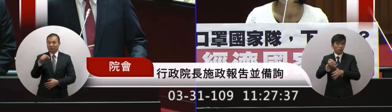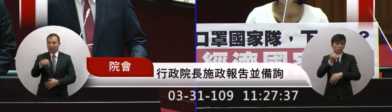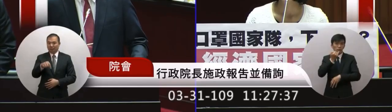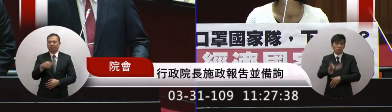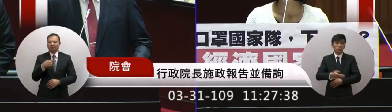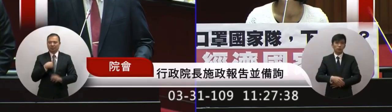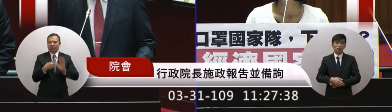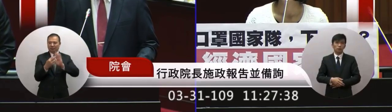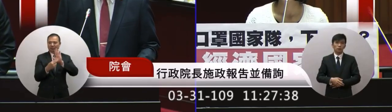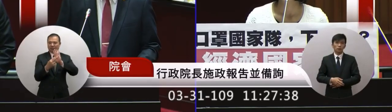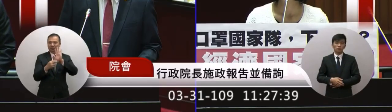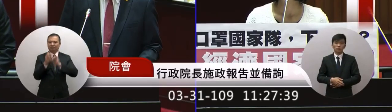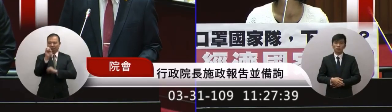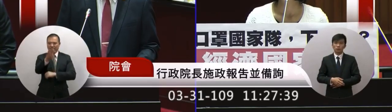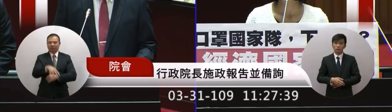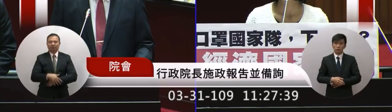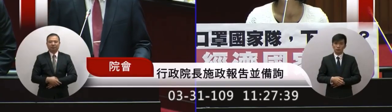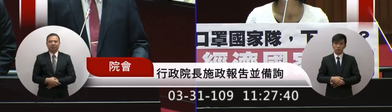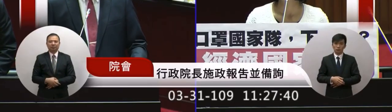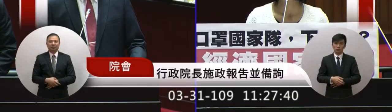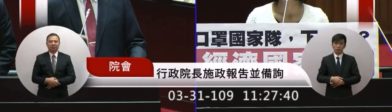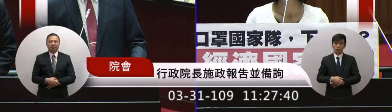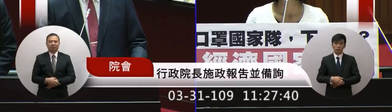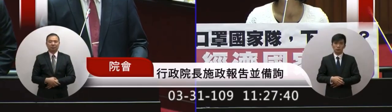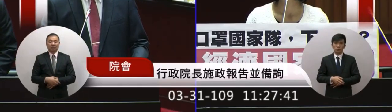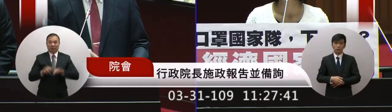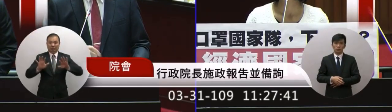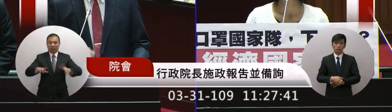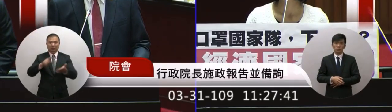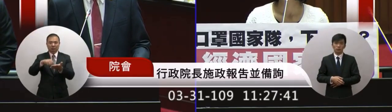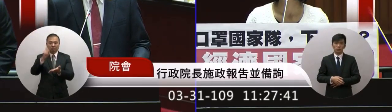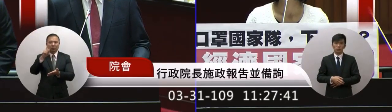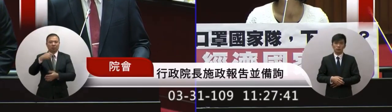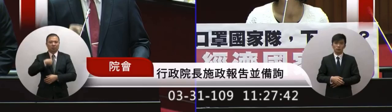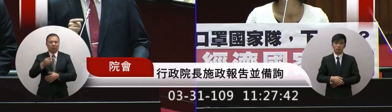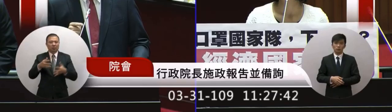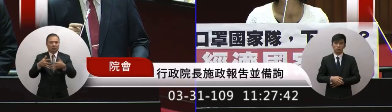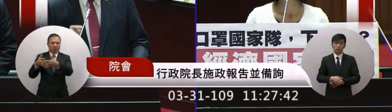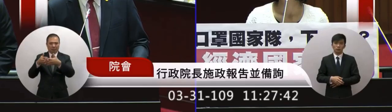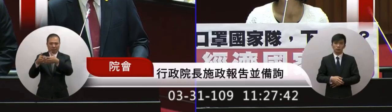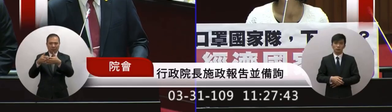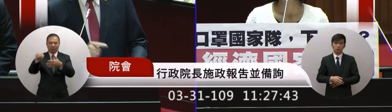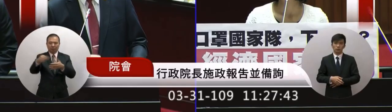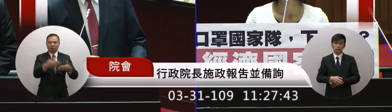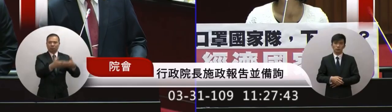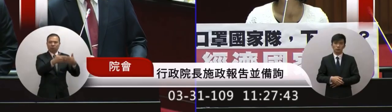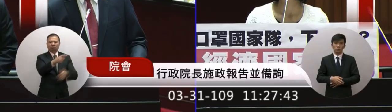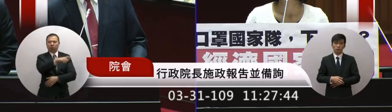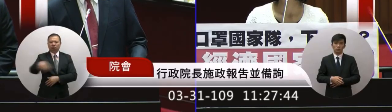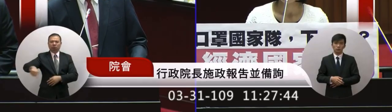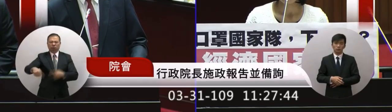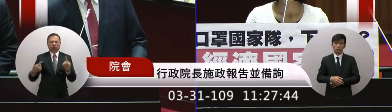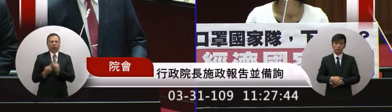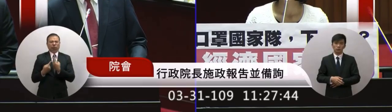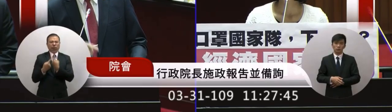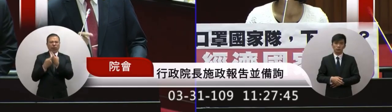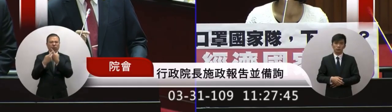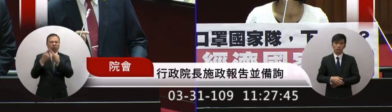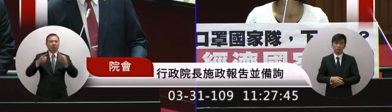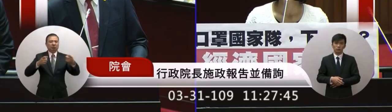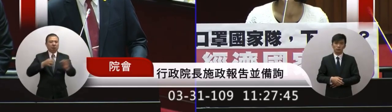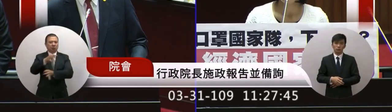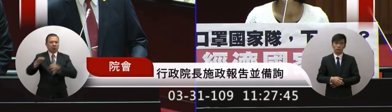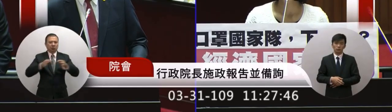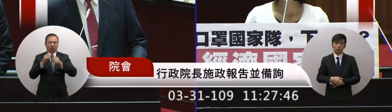员报告，会使讲，即回因为咱前回美中贸易摩擦，即个美国家对中国大陆